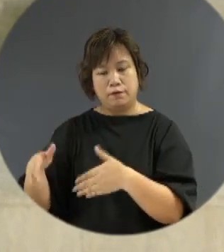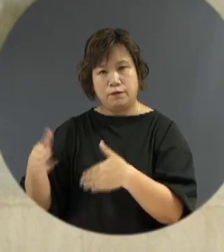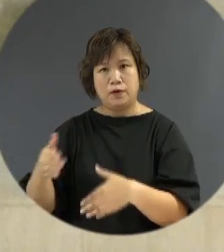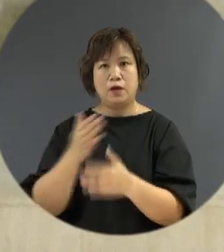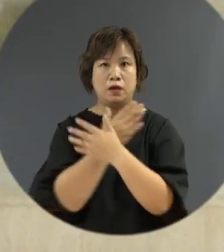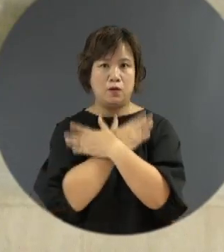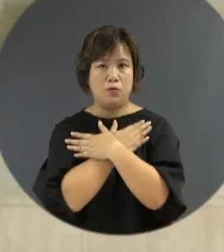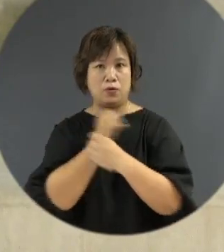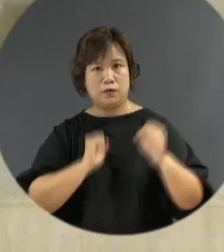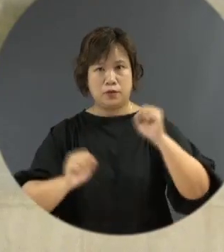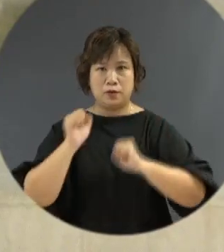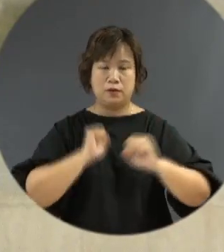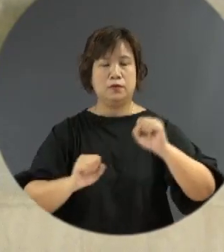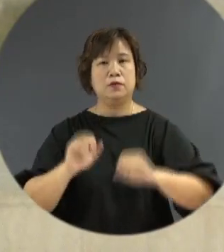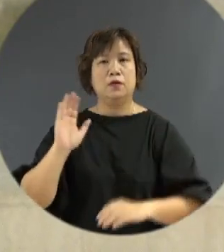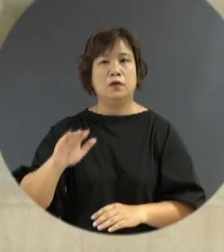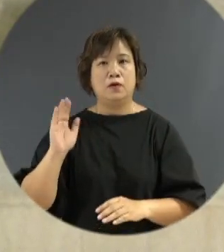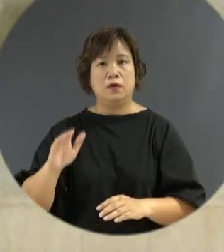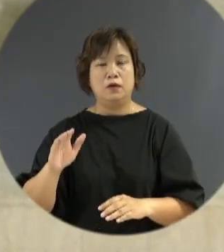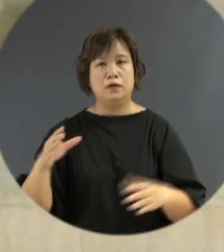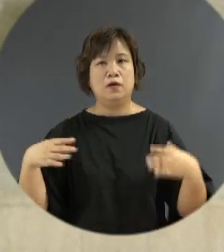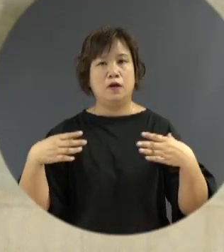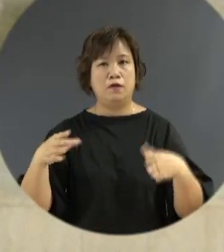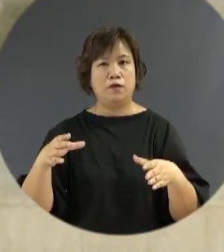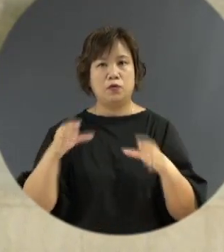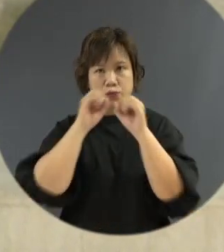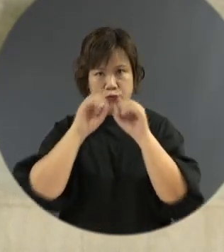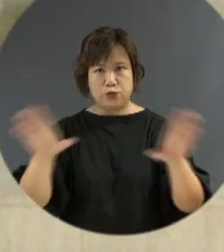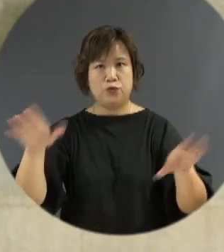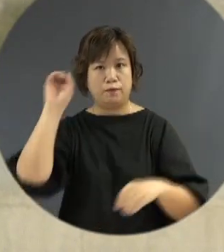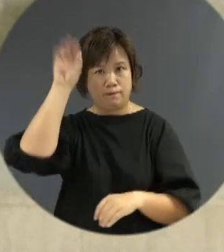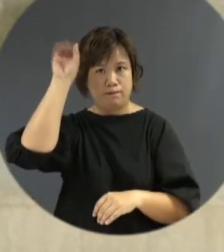度可以成为福传的方法。